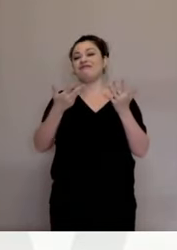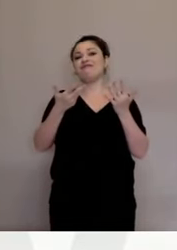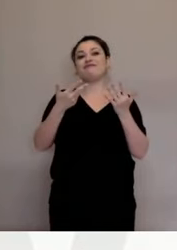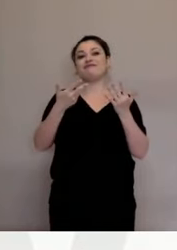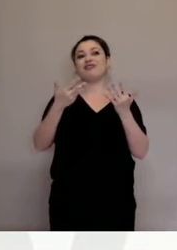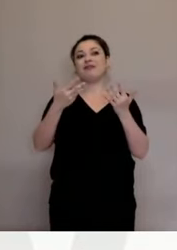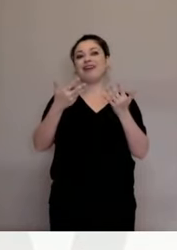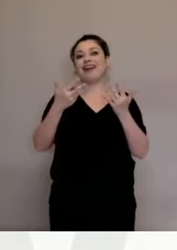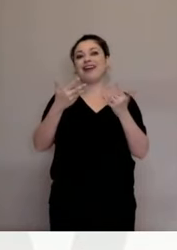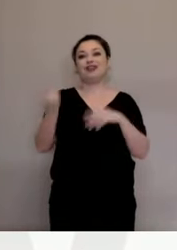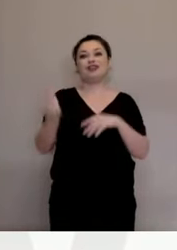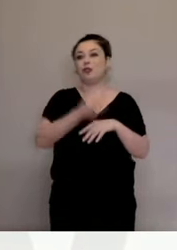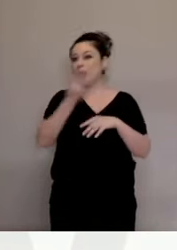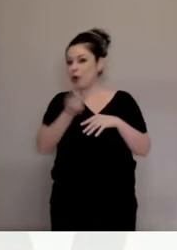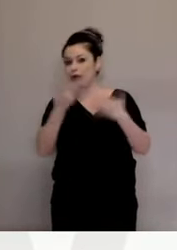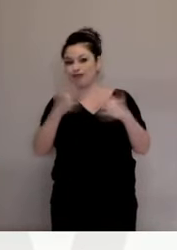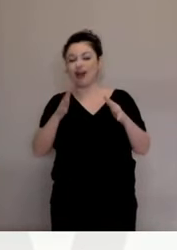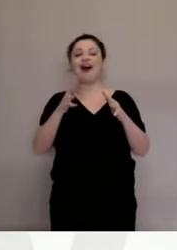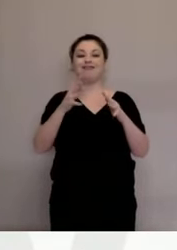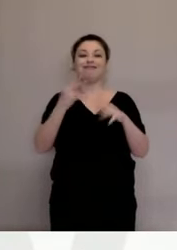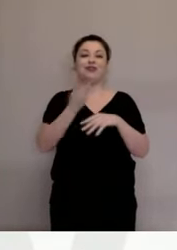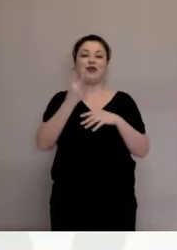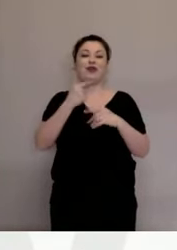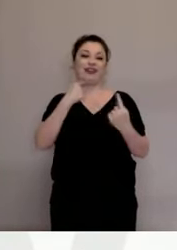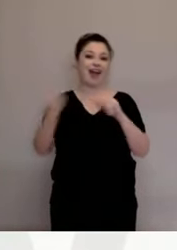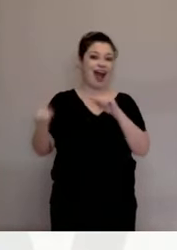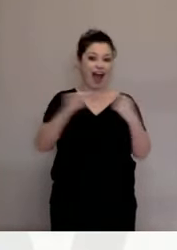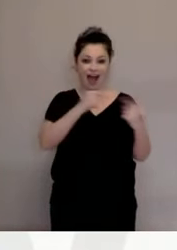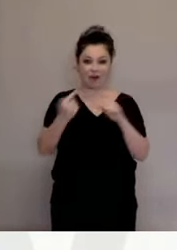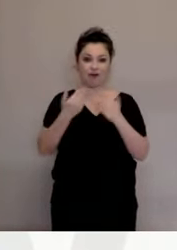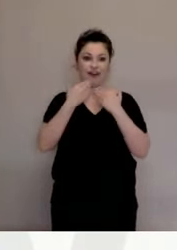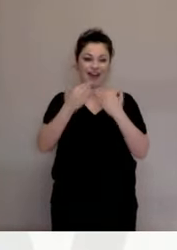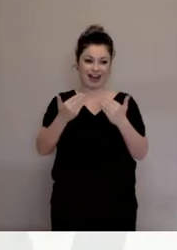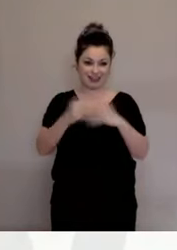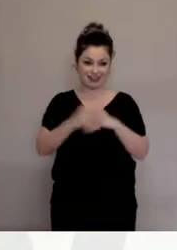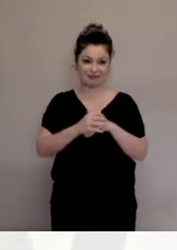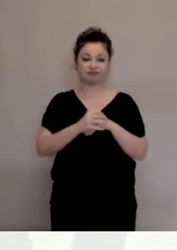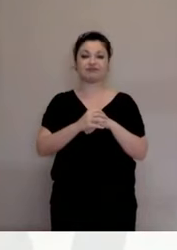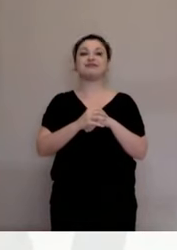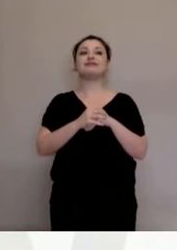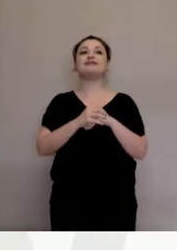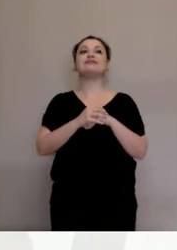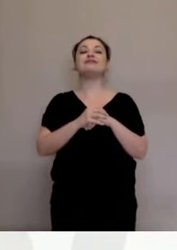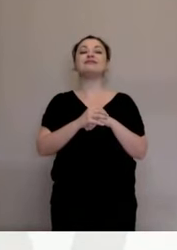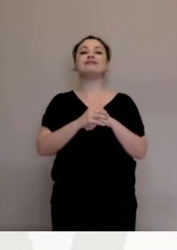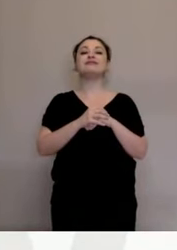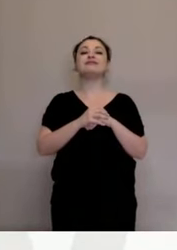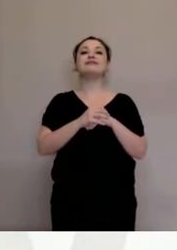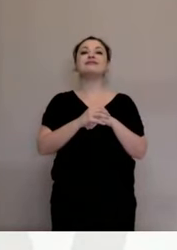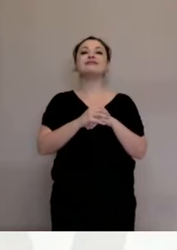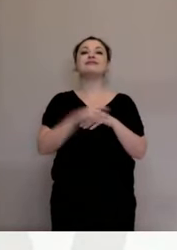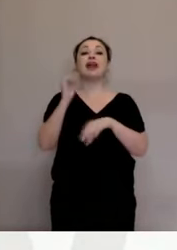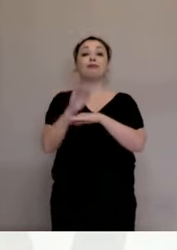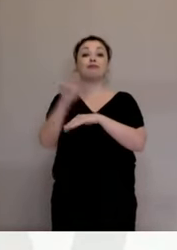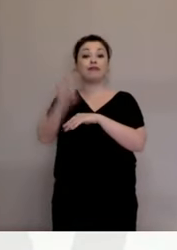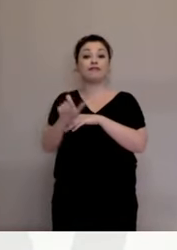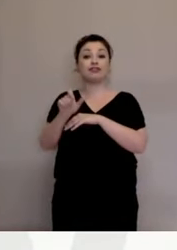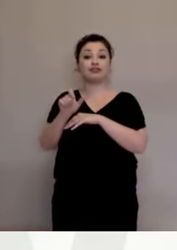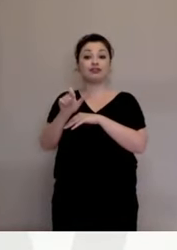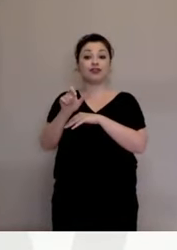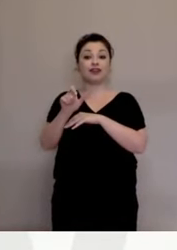queste ormai 2 ore di dialogo. Le cose che ci ha lasciato, professore,